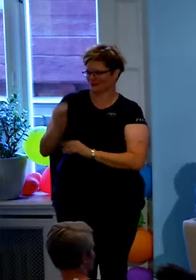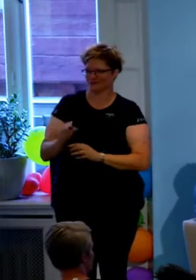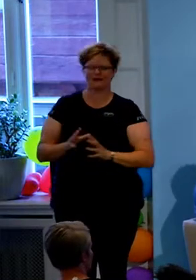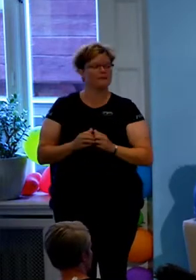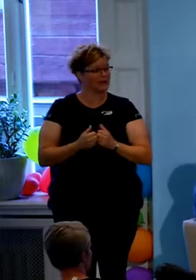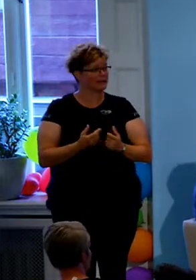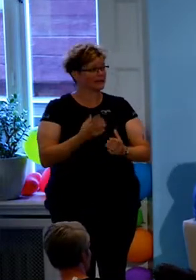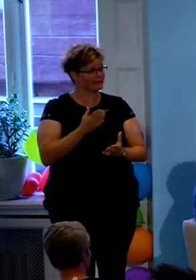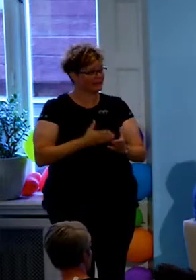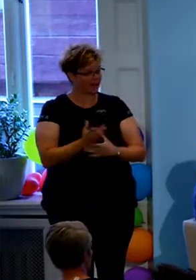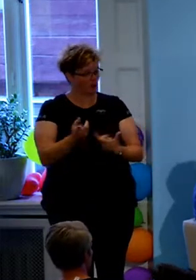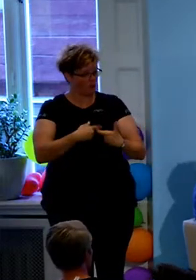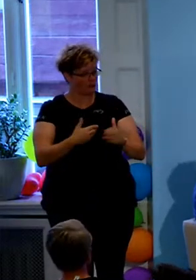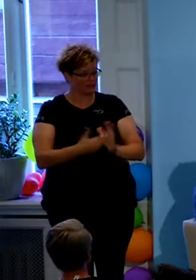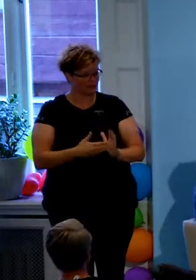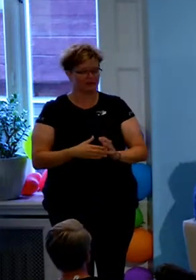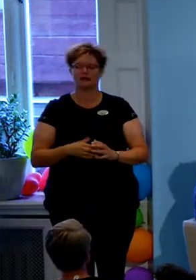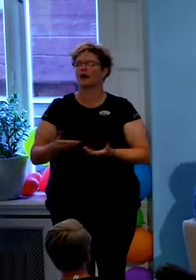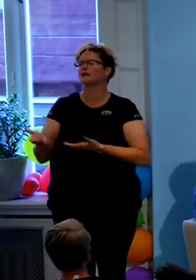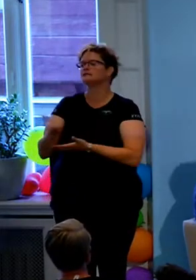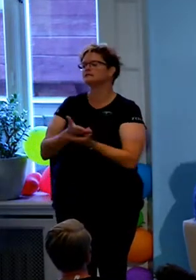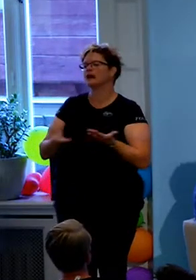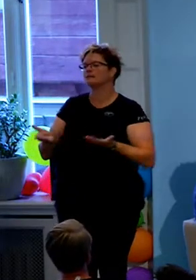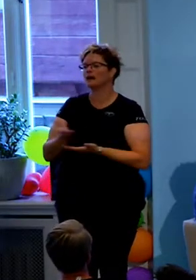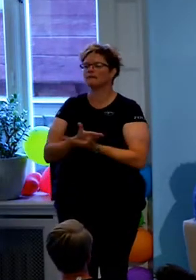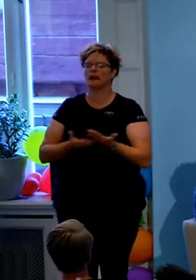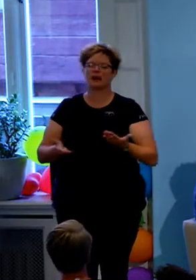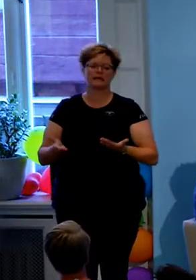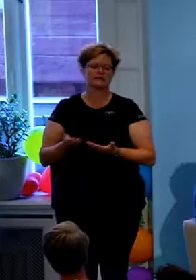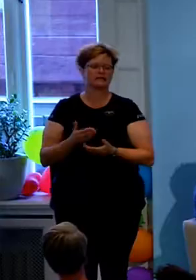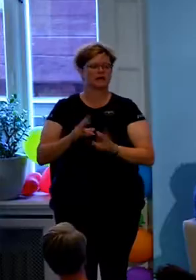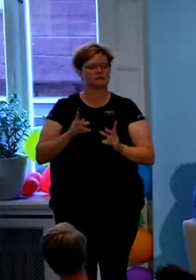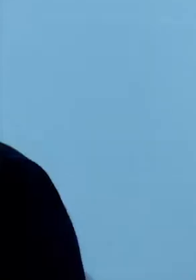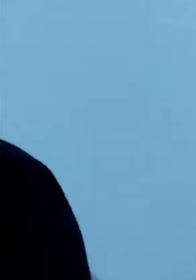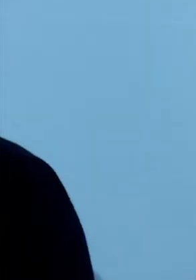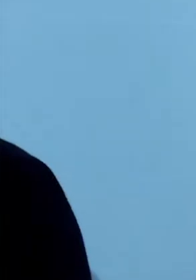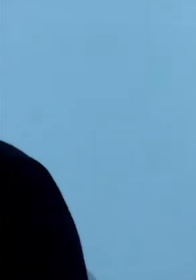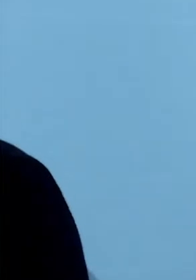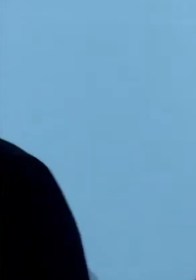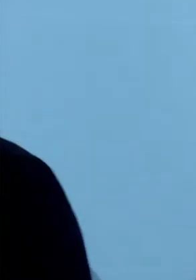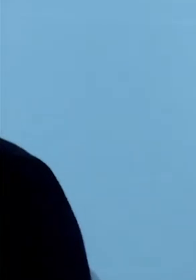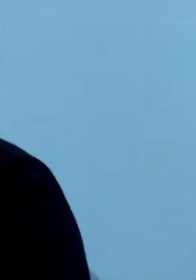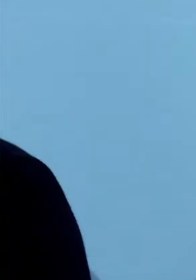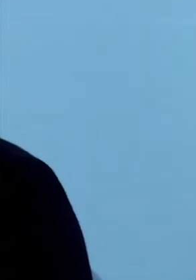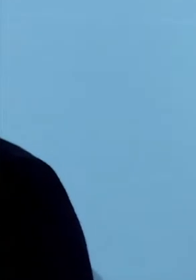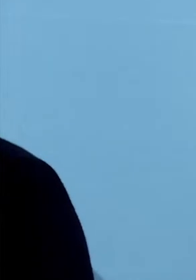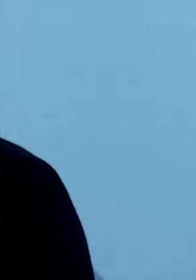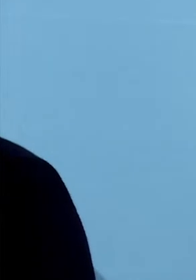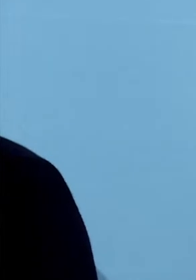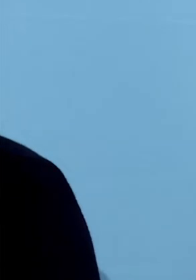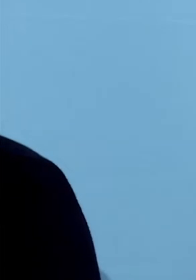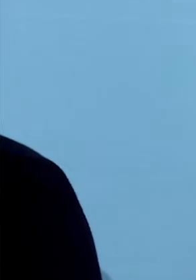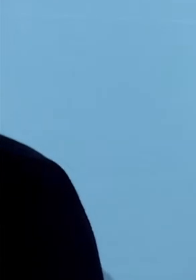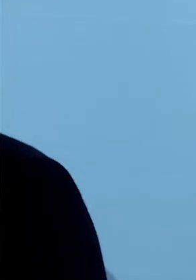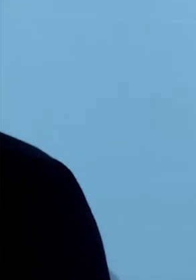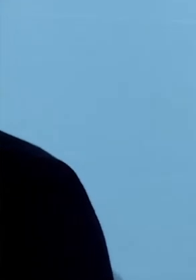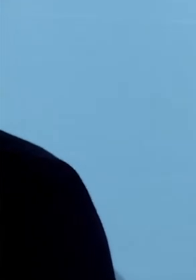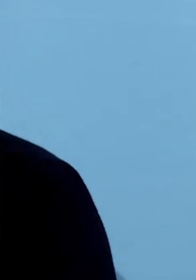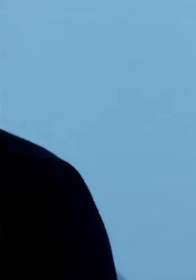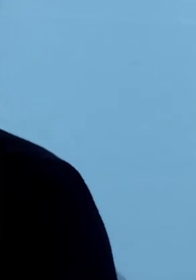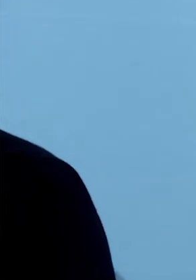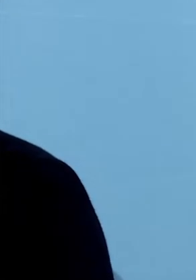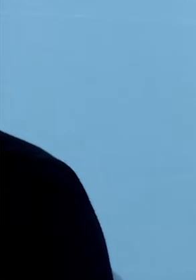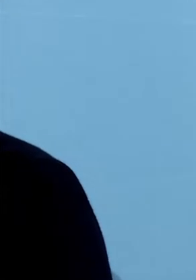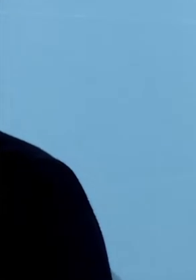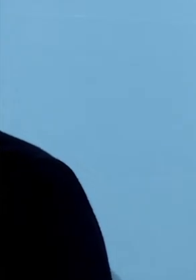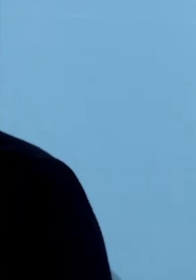Men som är direkt kopplade till. Alltså, samarbetet att vända sig till den här nya målgruppen och nya anställda. För vår del så är det mycket universitet